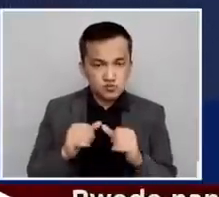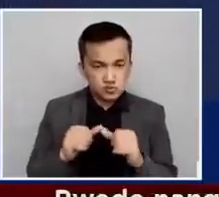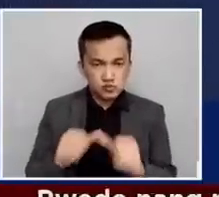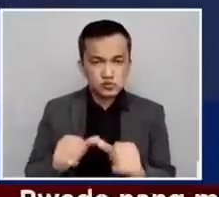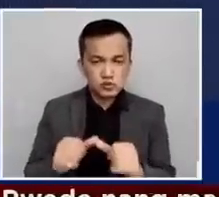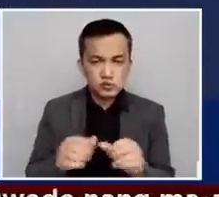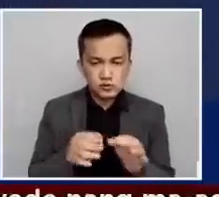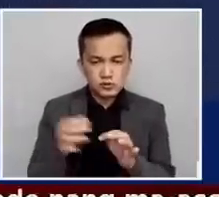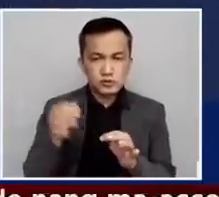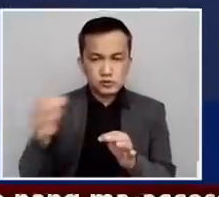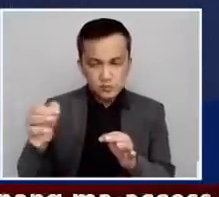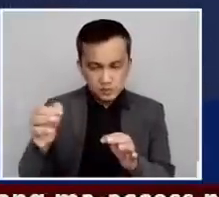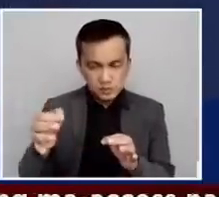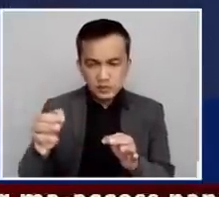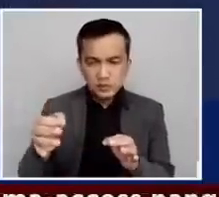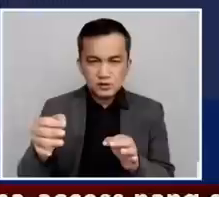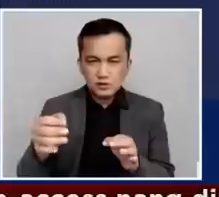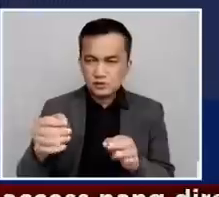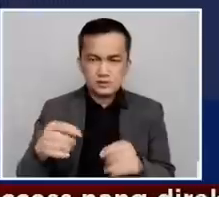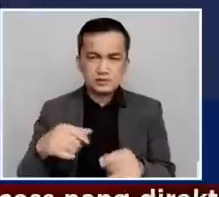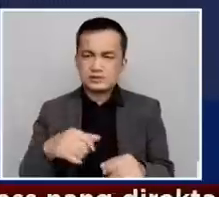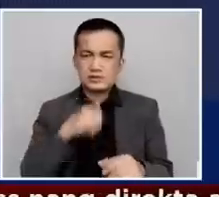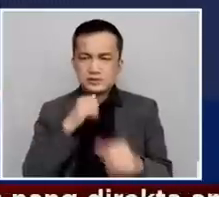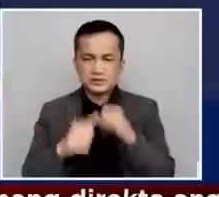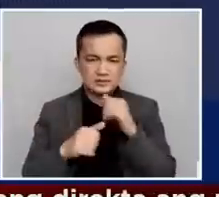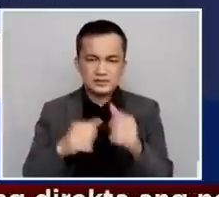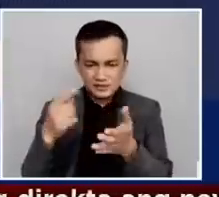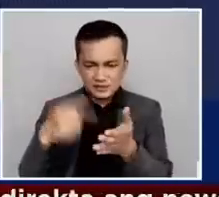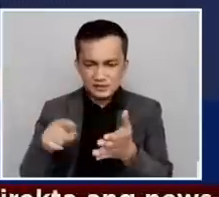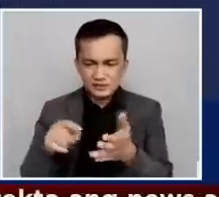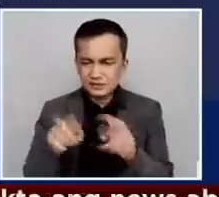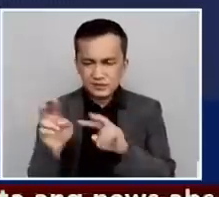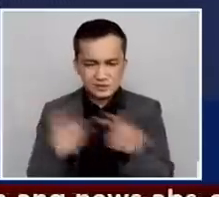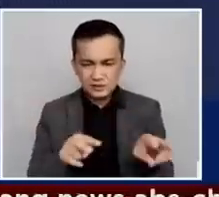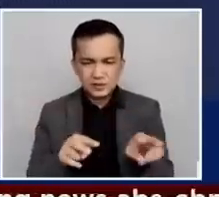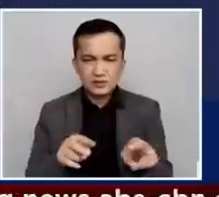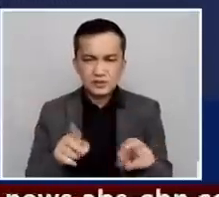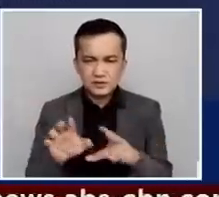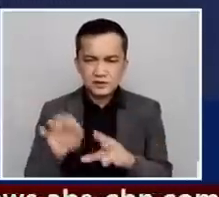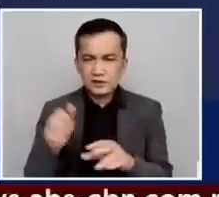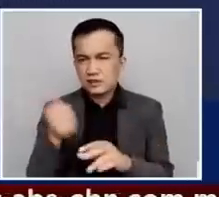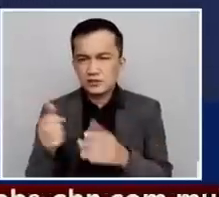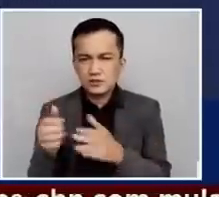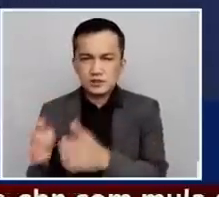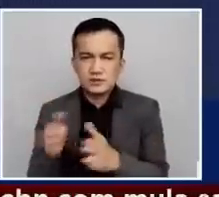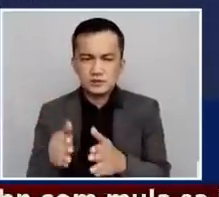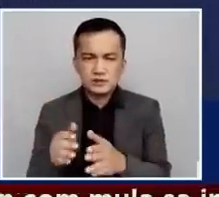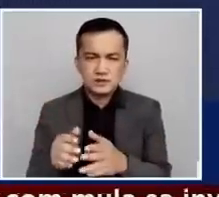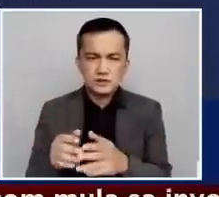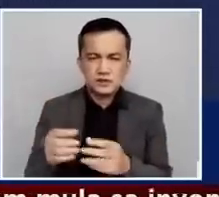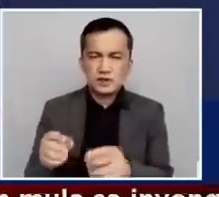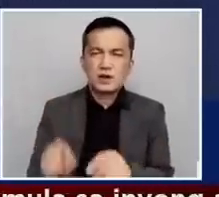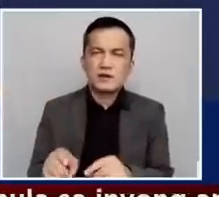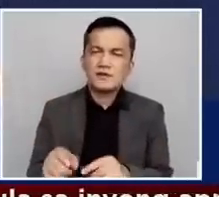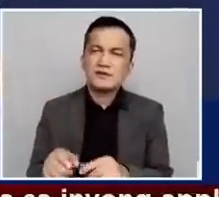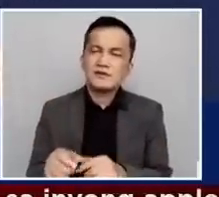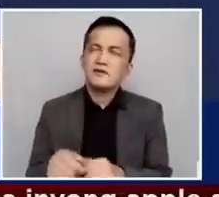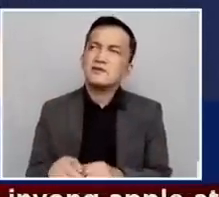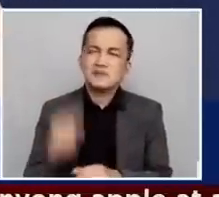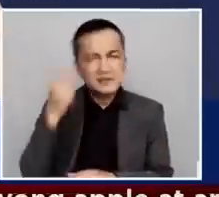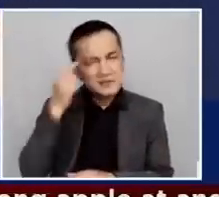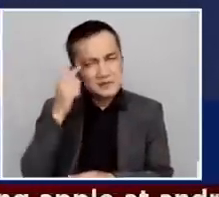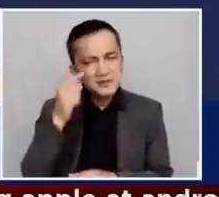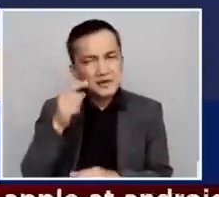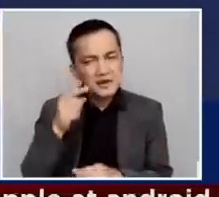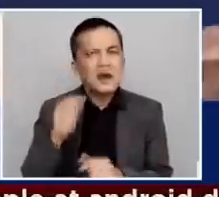postponed. We do not examine it. We do not look at it. Just find other ways and put up with the idea that once in a while,